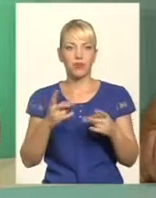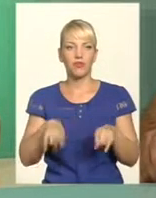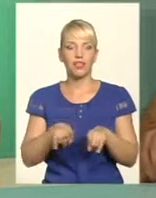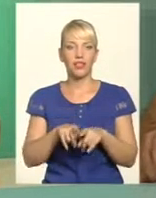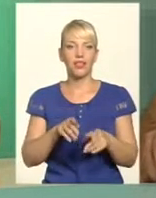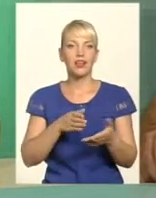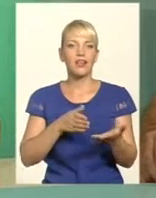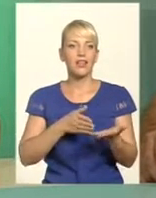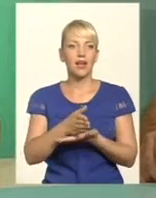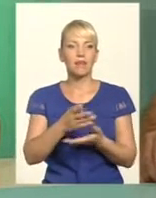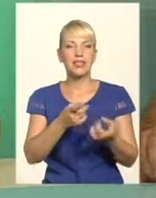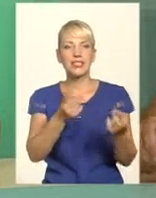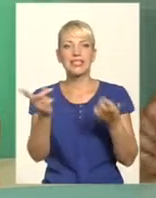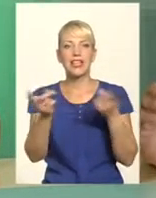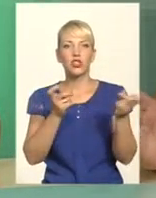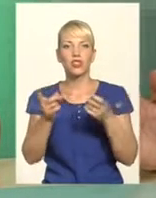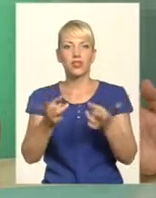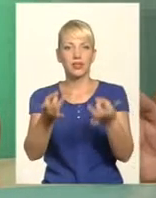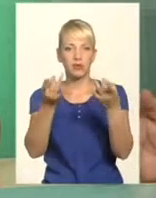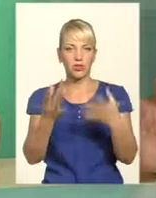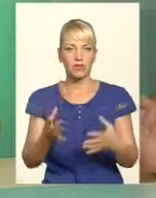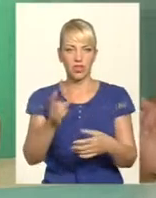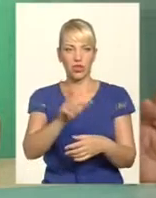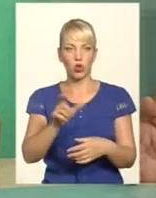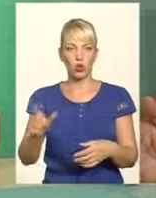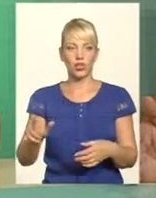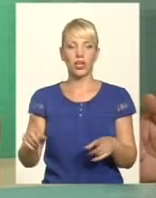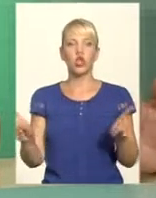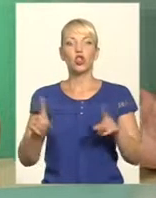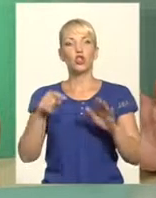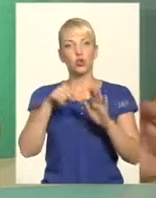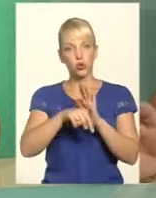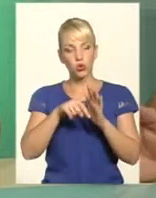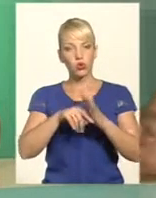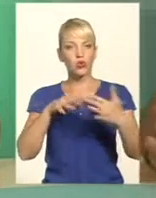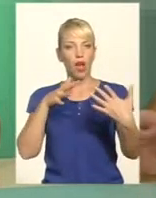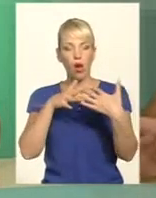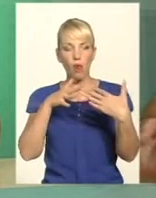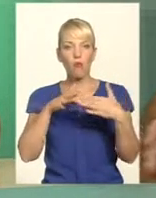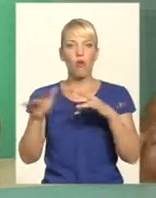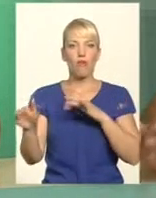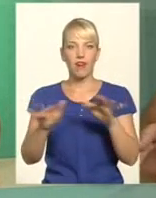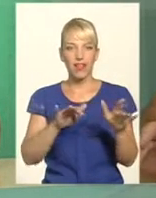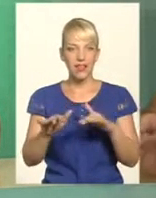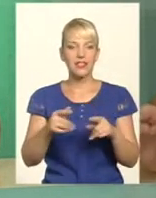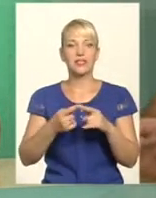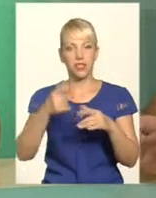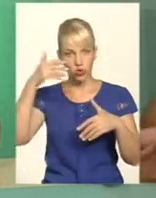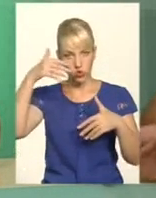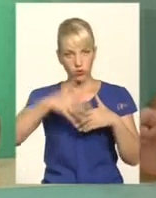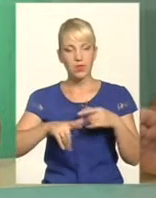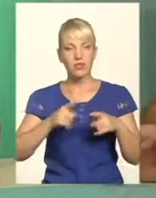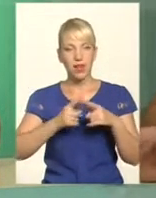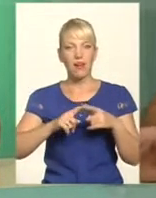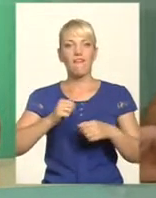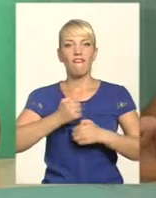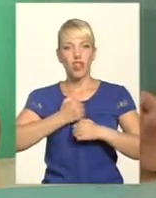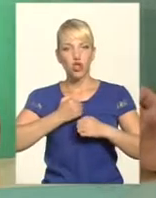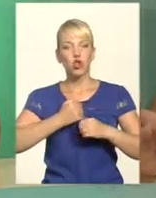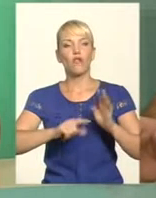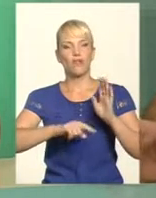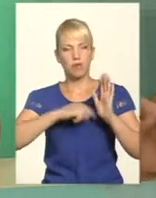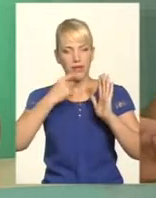залучатися цивільні люди. Те, що стосується бойових дій, бойового навчання, це все це зрозуміло. Це питання військове, це питання стратегії,